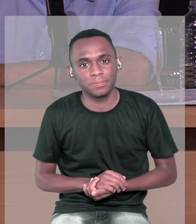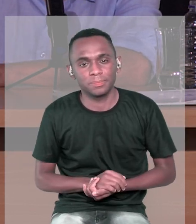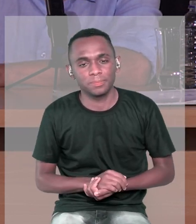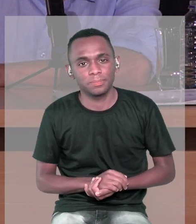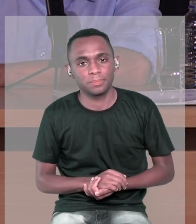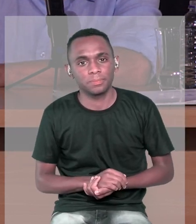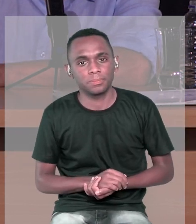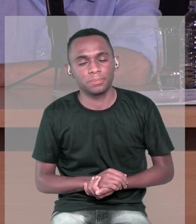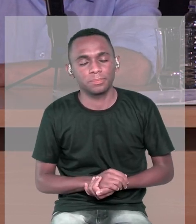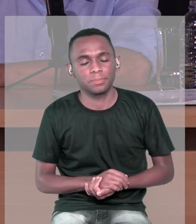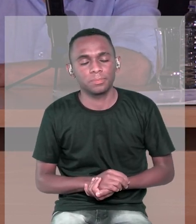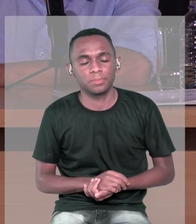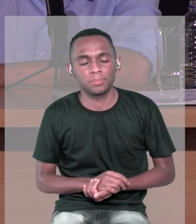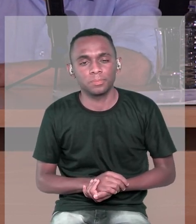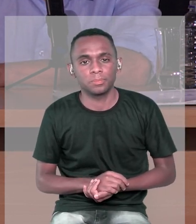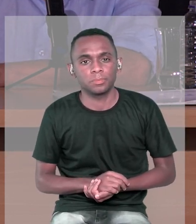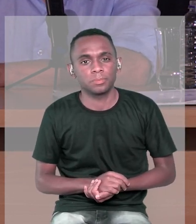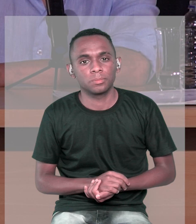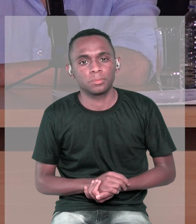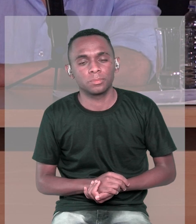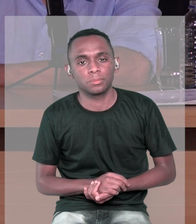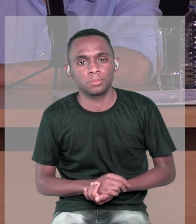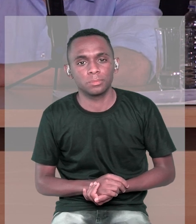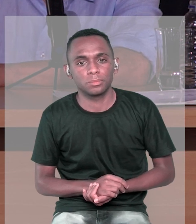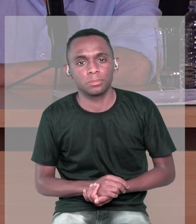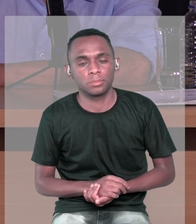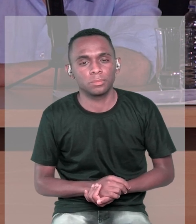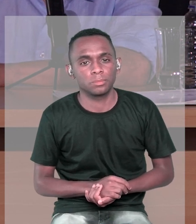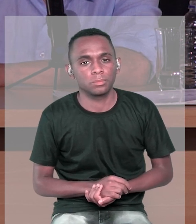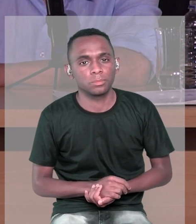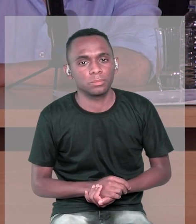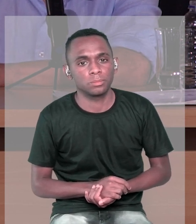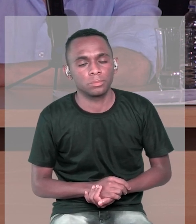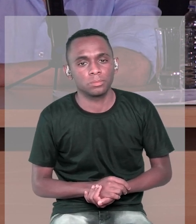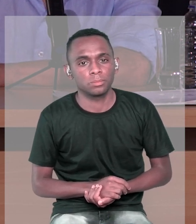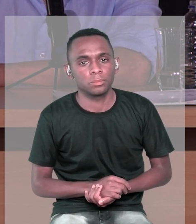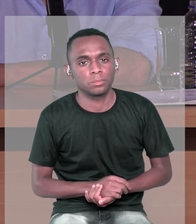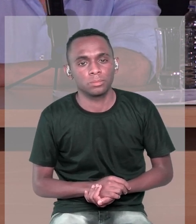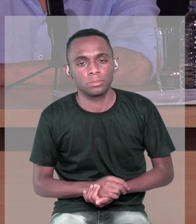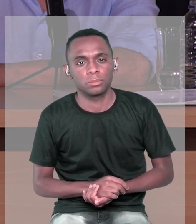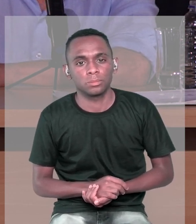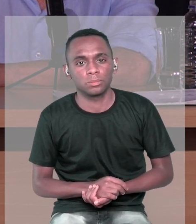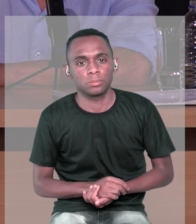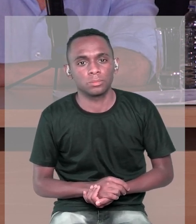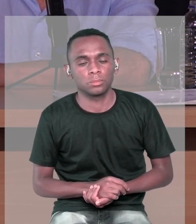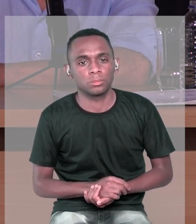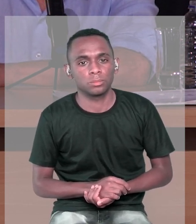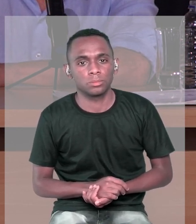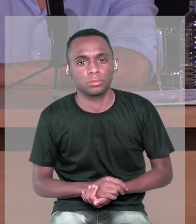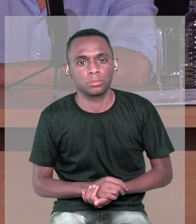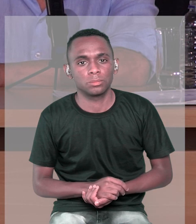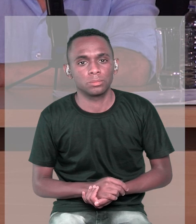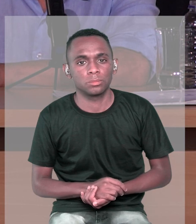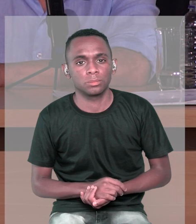je pense qu'effectivement, ce que Lacan appelle jouissance, il va plutôt